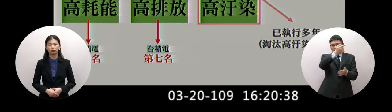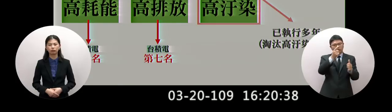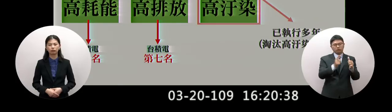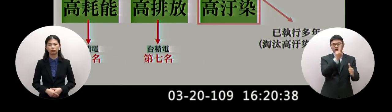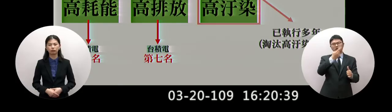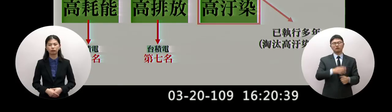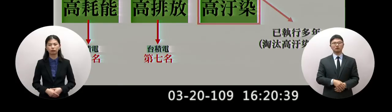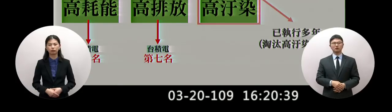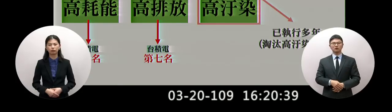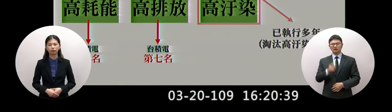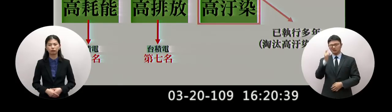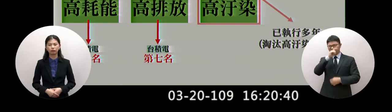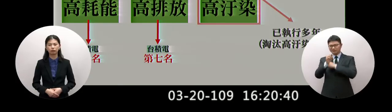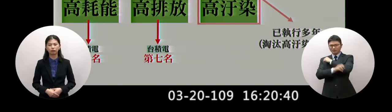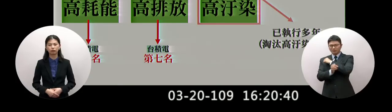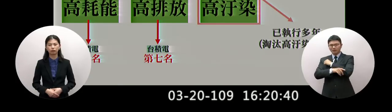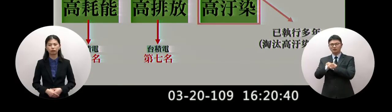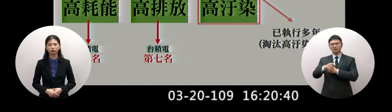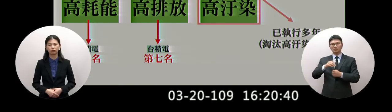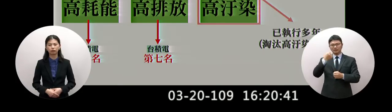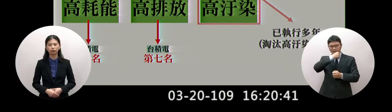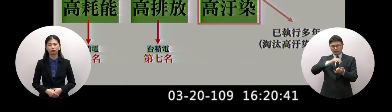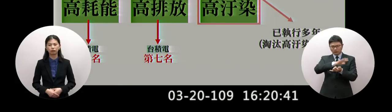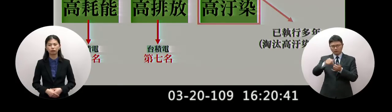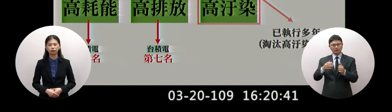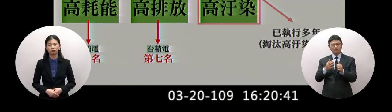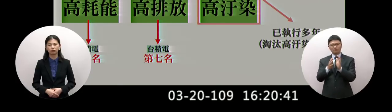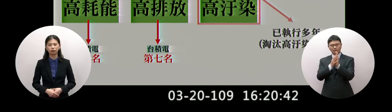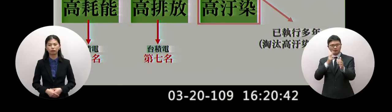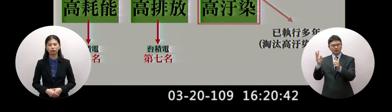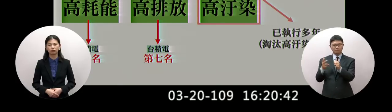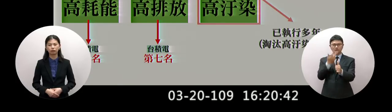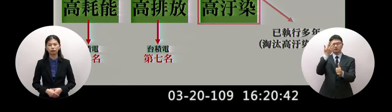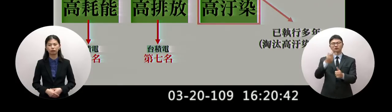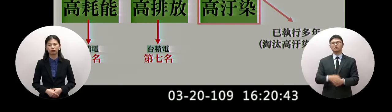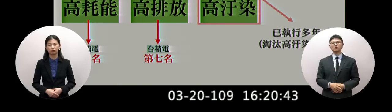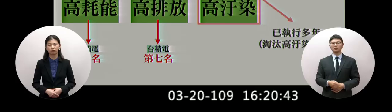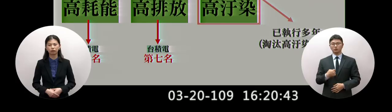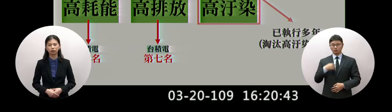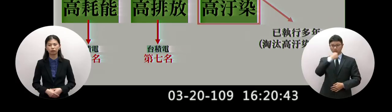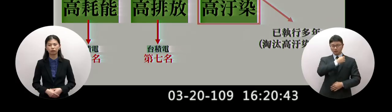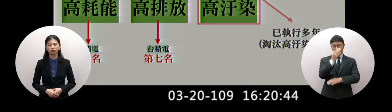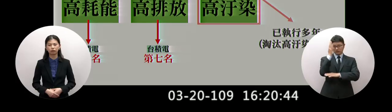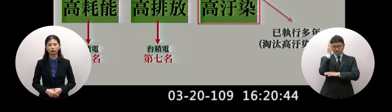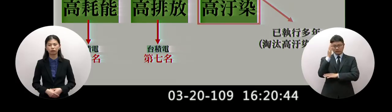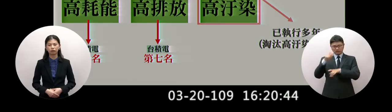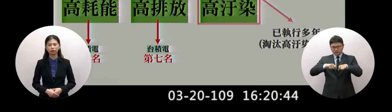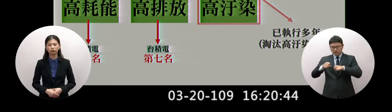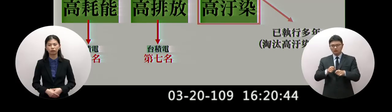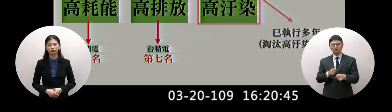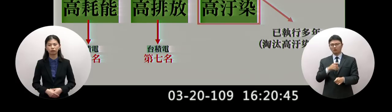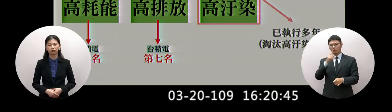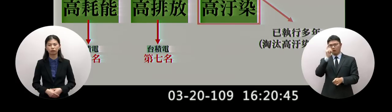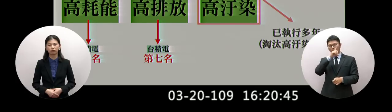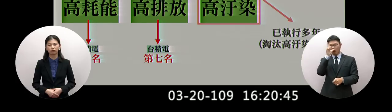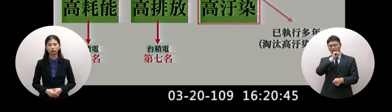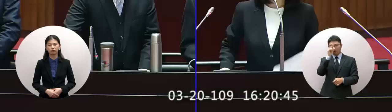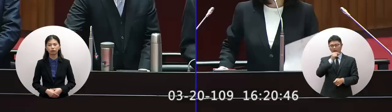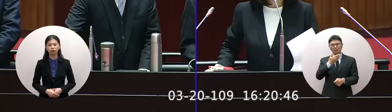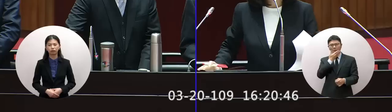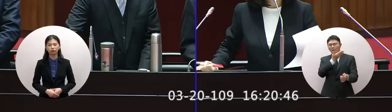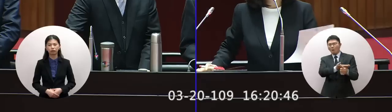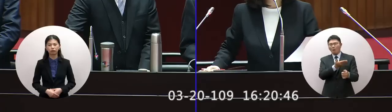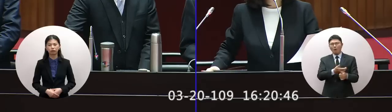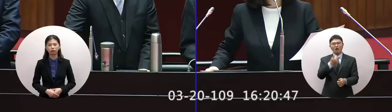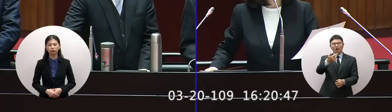排放全台湾第7。可是我们的政府的政策却独后台积电。我们再来